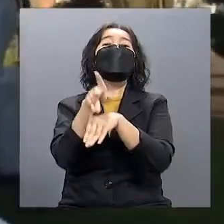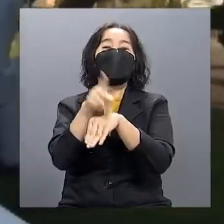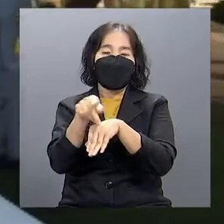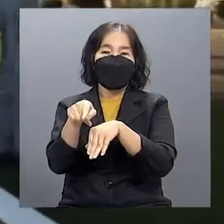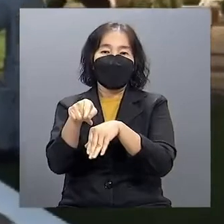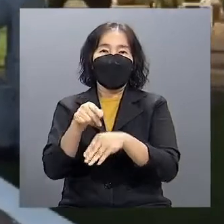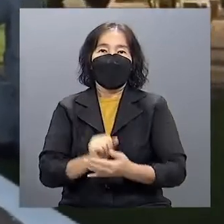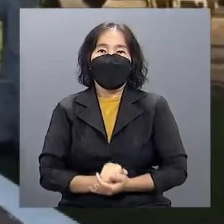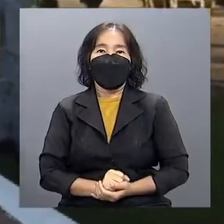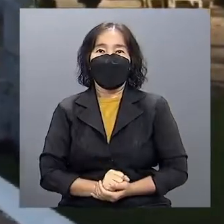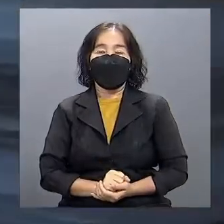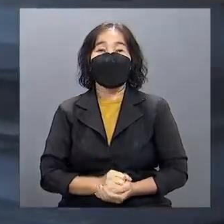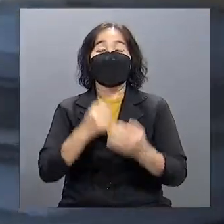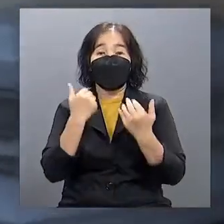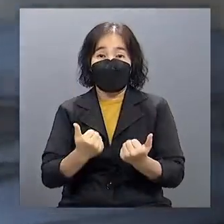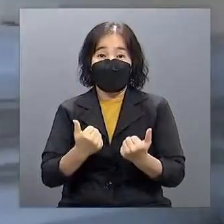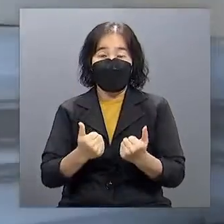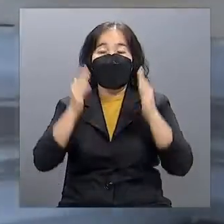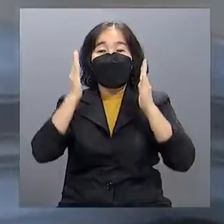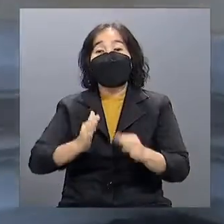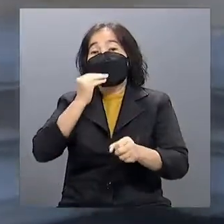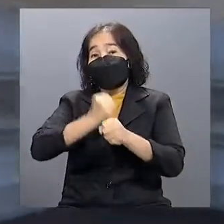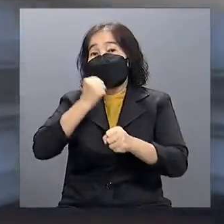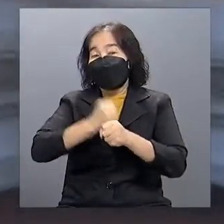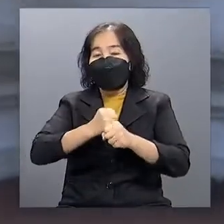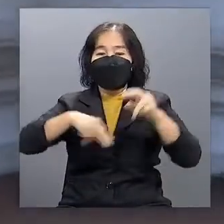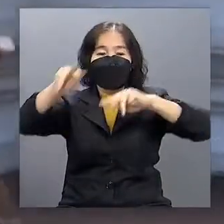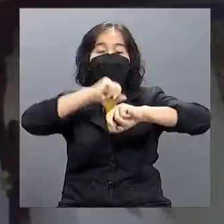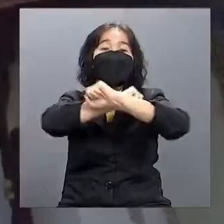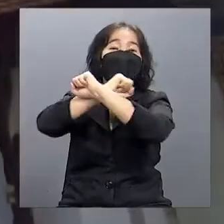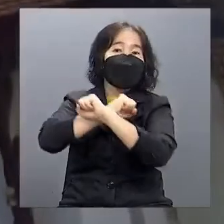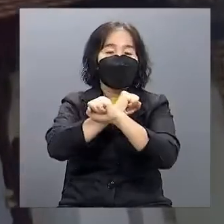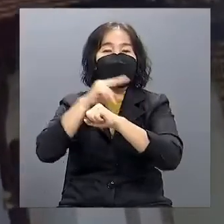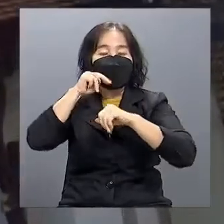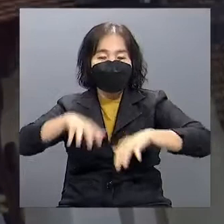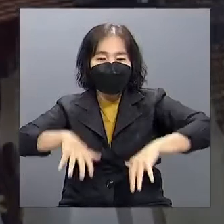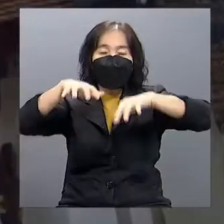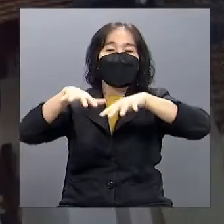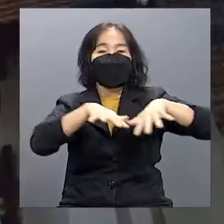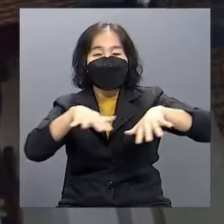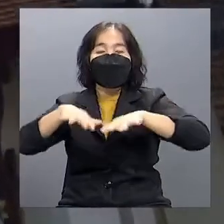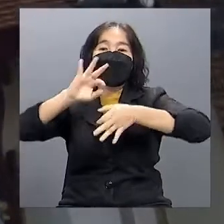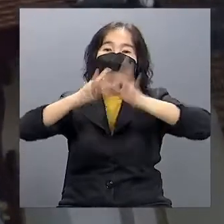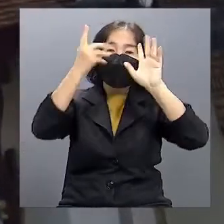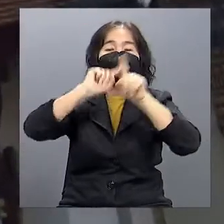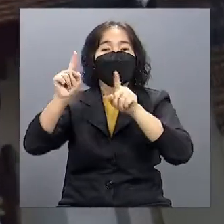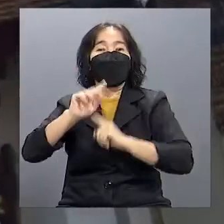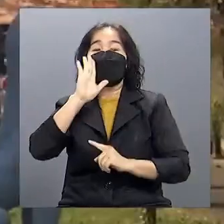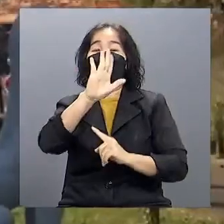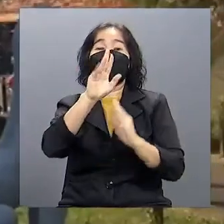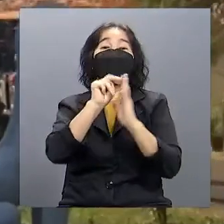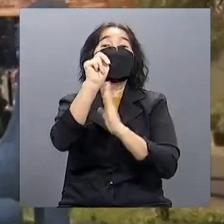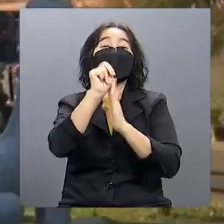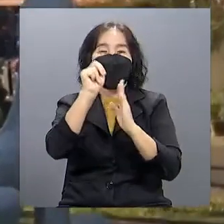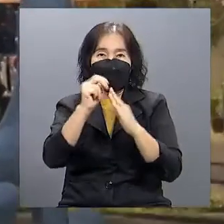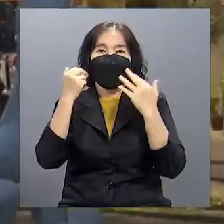ล่าสุดเจ้าหน้าที่สำนักงานป้องกันและบรรเทาสาธารณภัยและหน่วยงานที่เกี่ยวข้องในจังหวัดน่านไปสำรวจตรวจสอบอาคาร